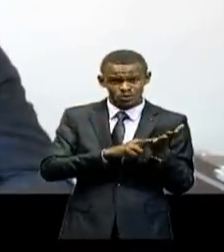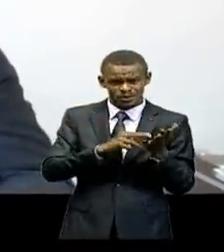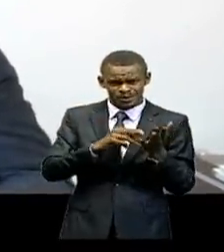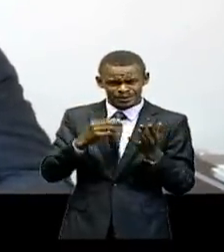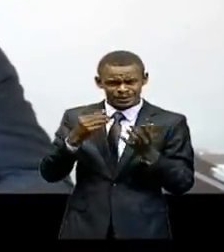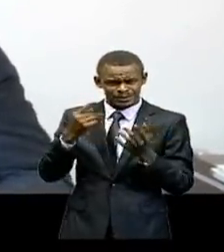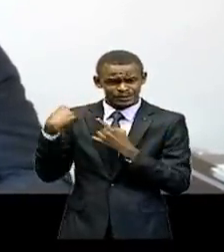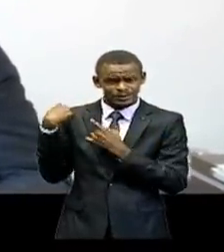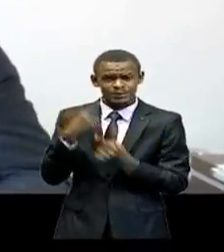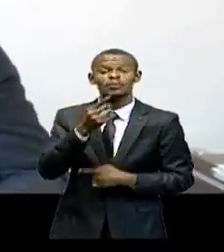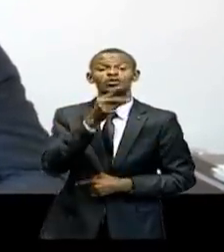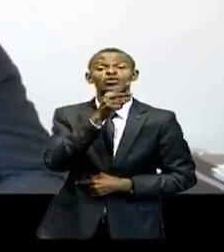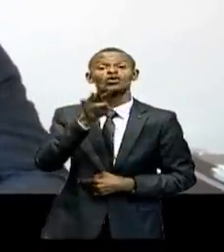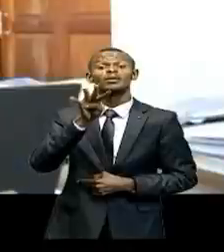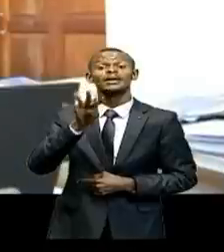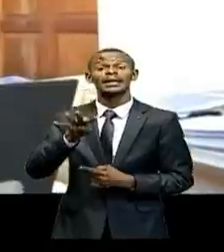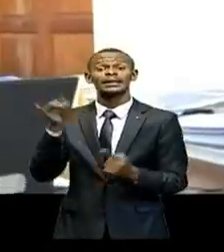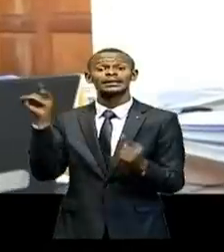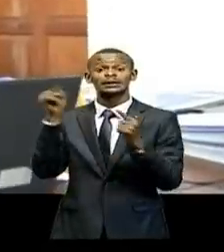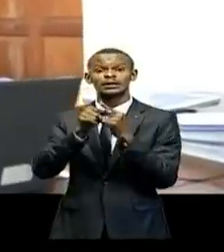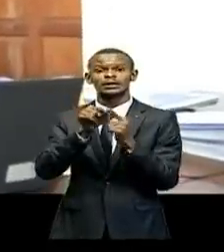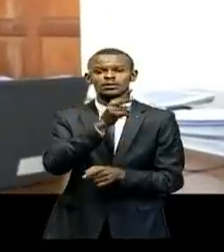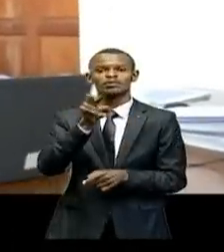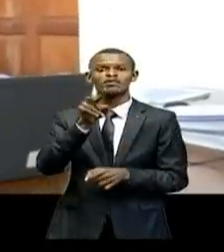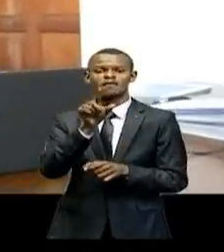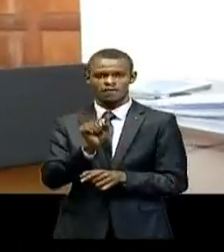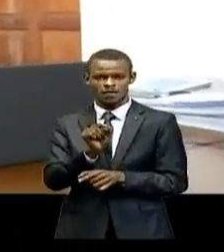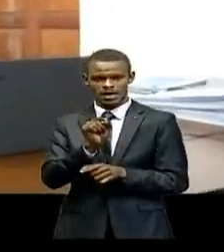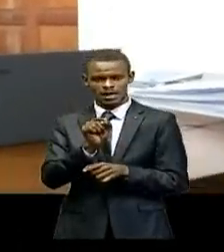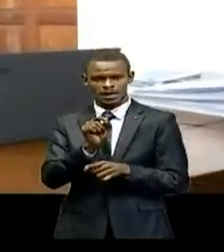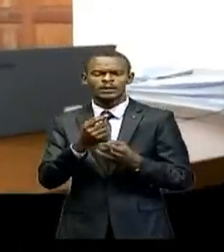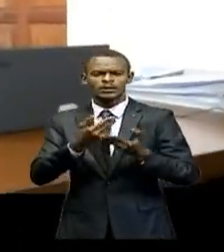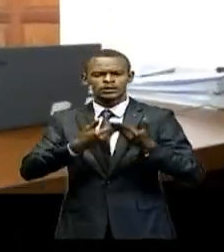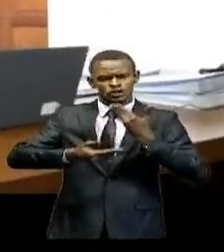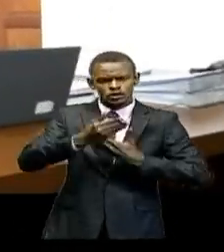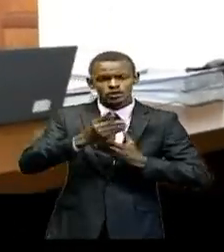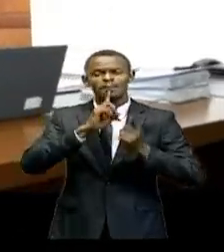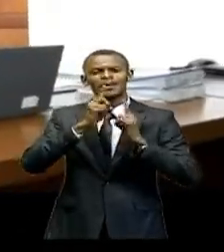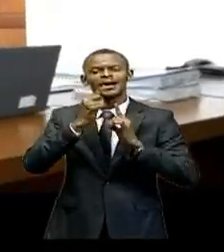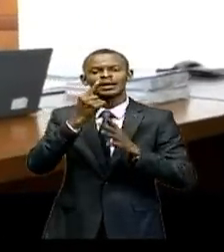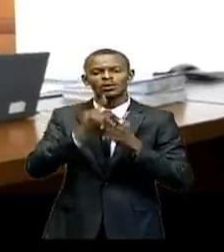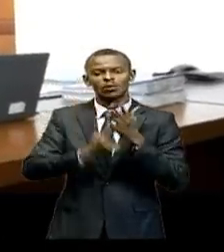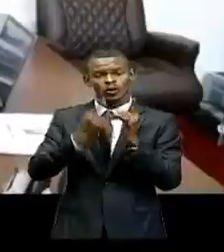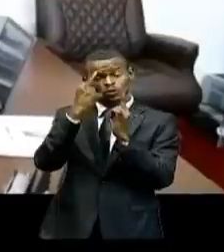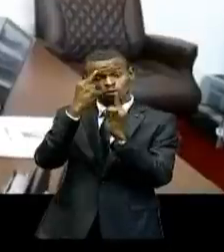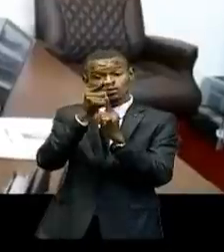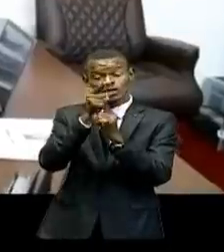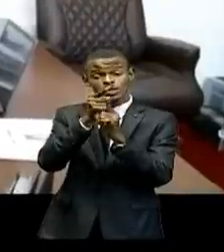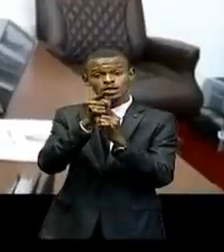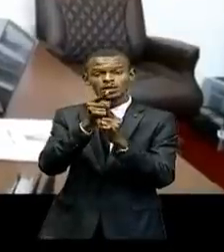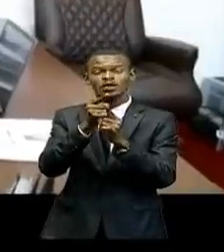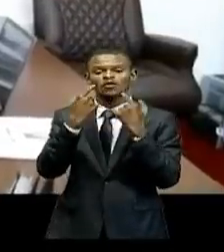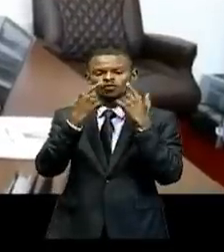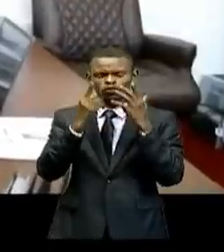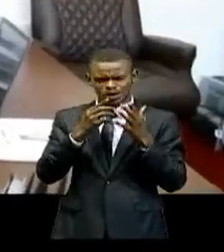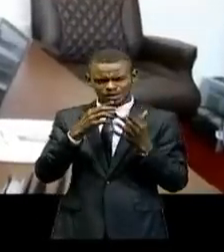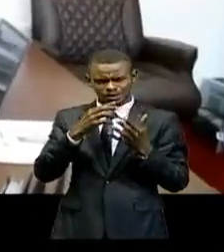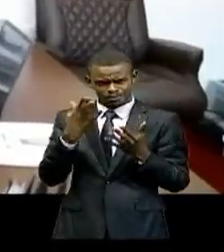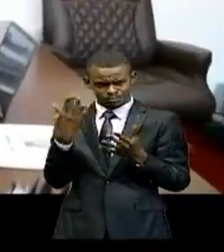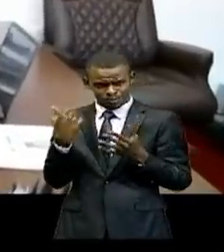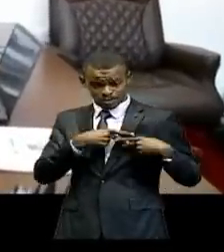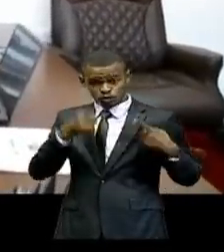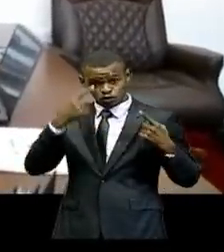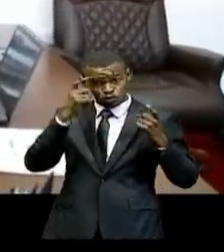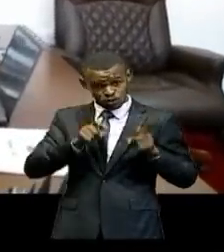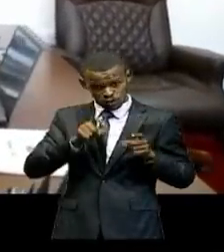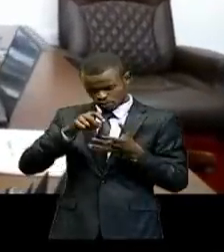à 2020. Ils avaient pour but d'aboutir à l'actualisation de toutes les résolutions prises et dont les